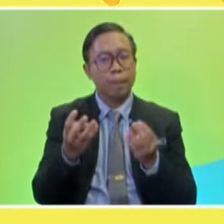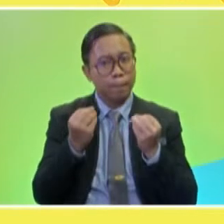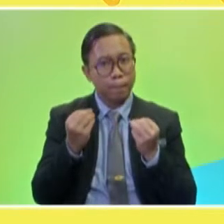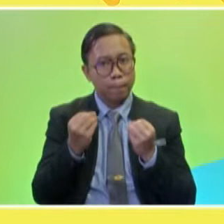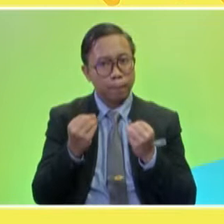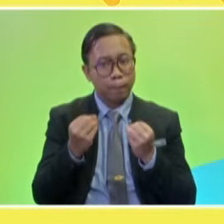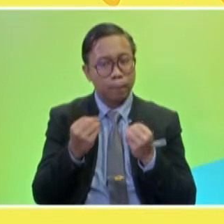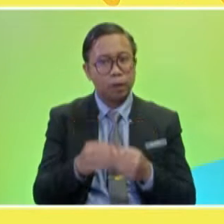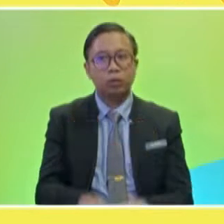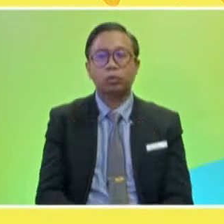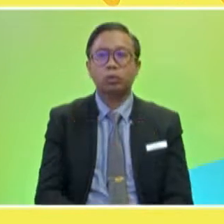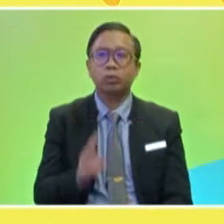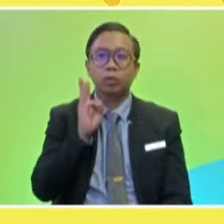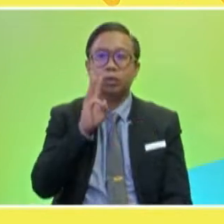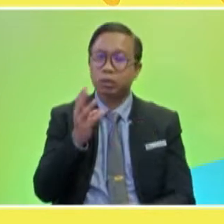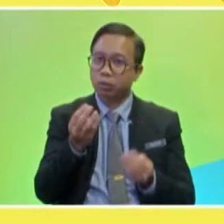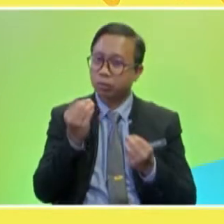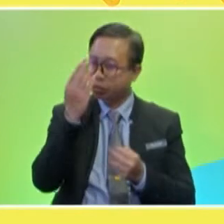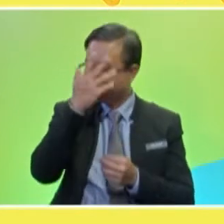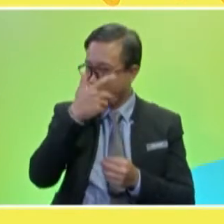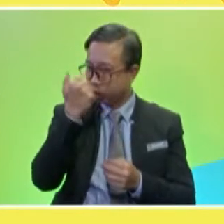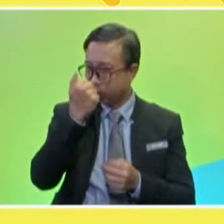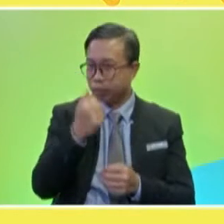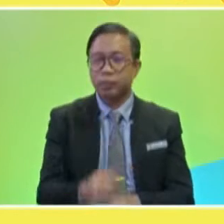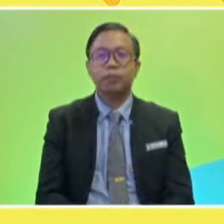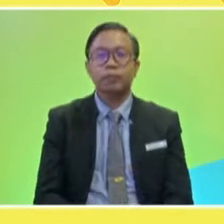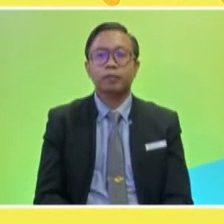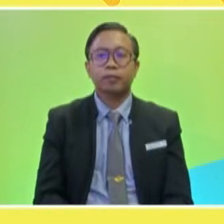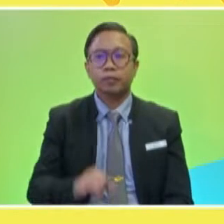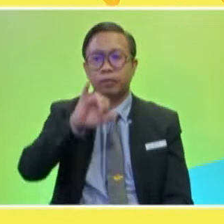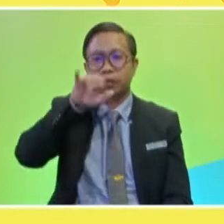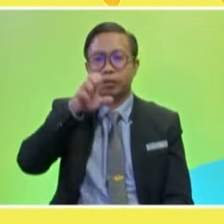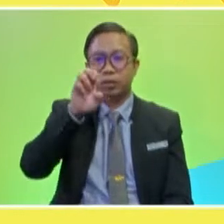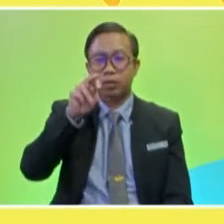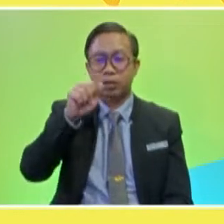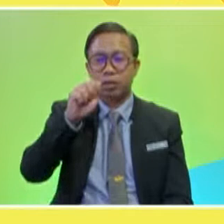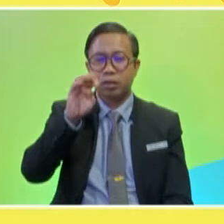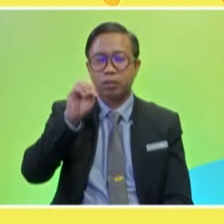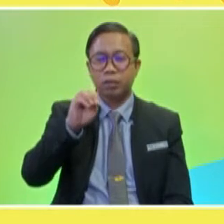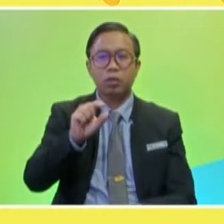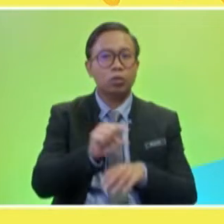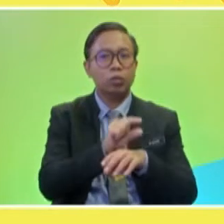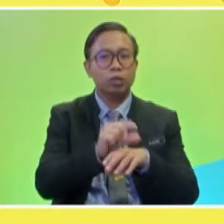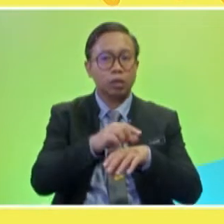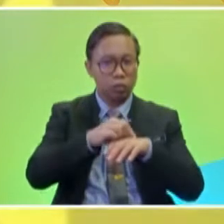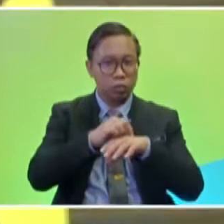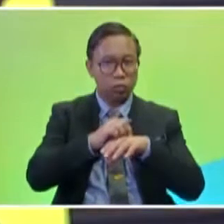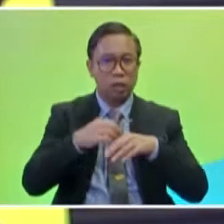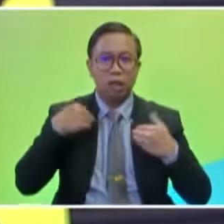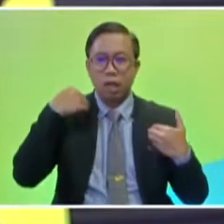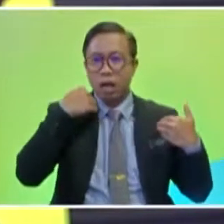wanita yang lagi cantik pakai pakai original moyang mahal dengan menggunakan kulit hewan yang